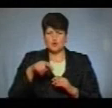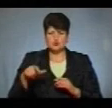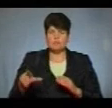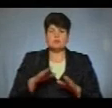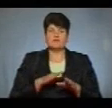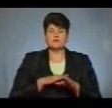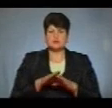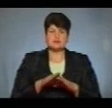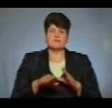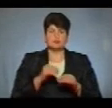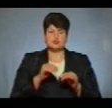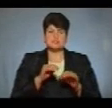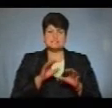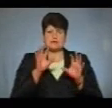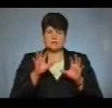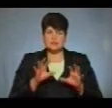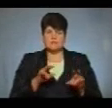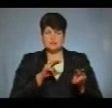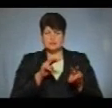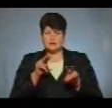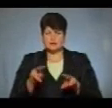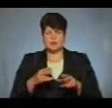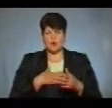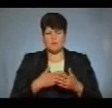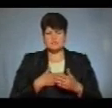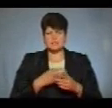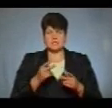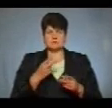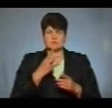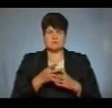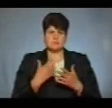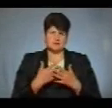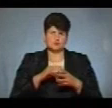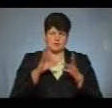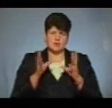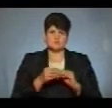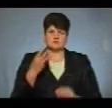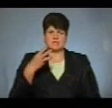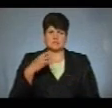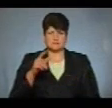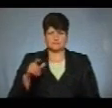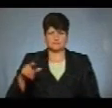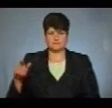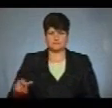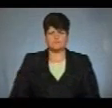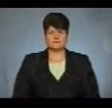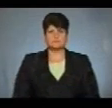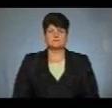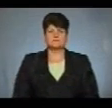виборчого законодавства моніторять також громадські спостерігачі. Усіх разом близько 30 людей, каже Іван Марчук.